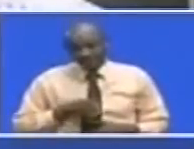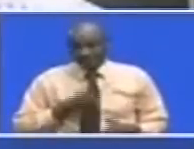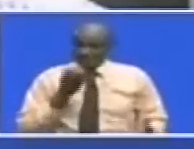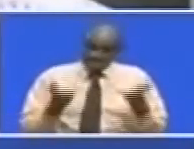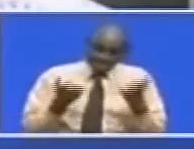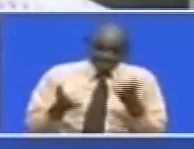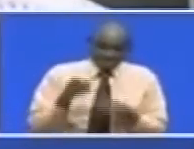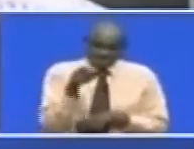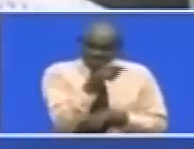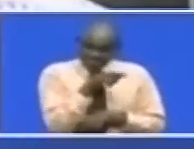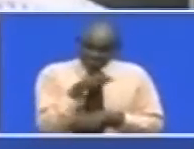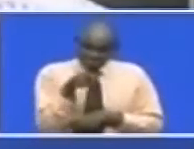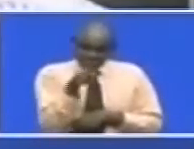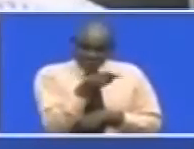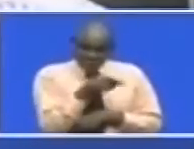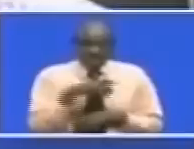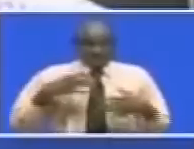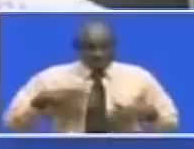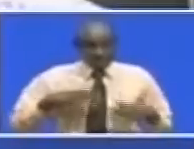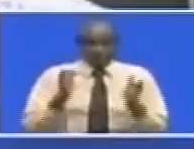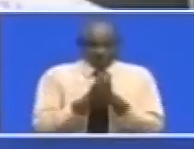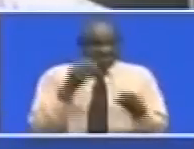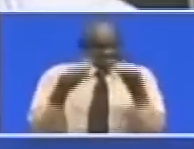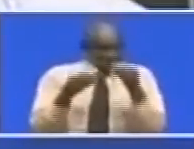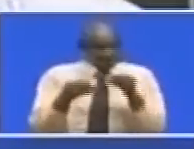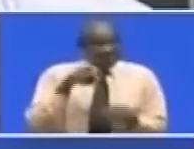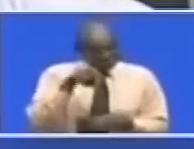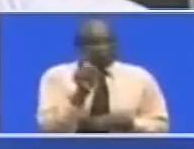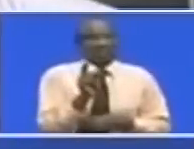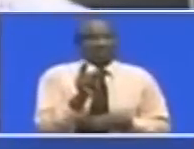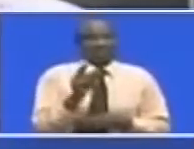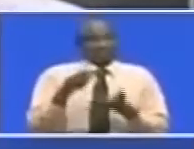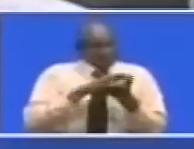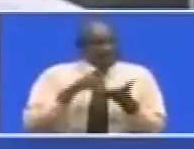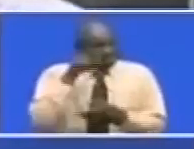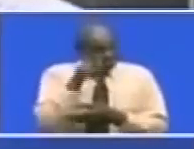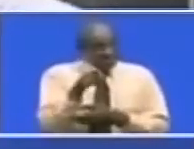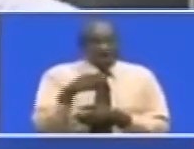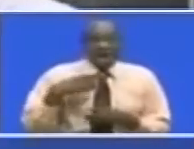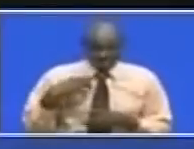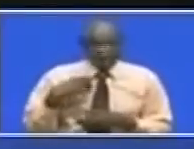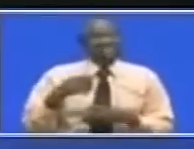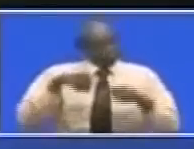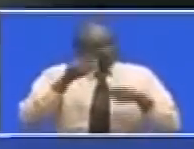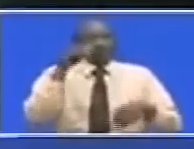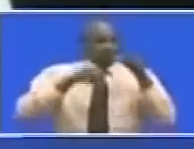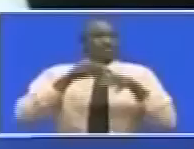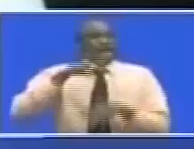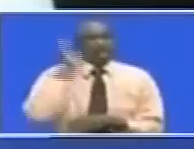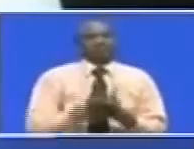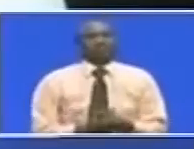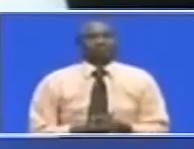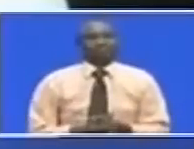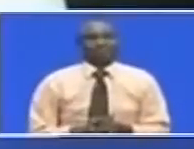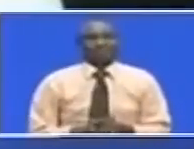probably people with disabilities, etc. But basically, these are the major voting blocks.